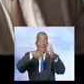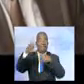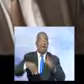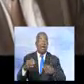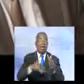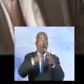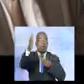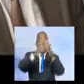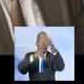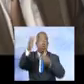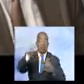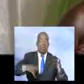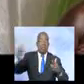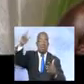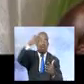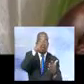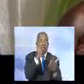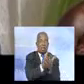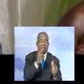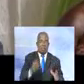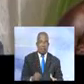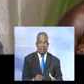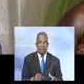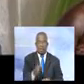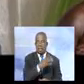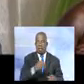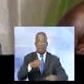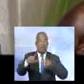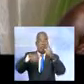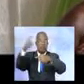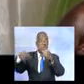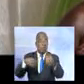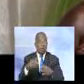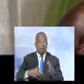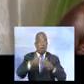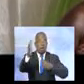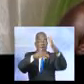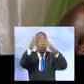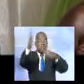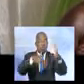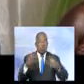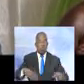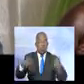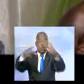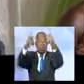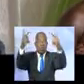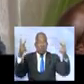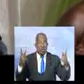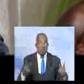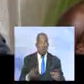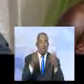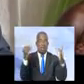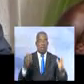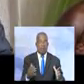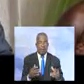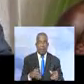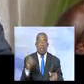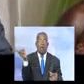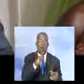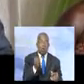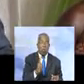la construction d'une ville autour de l'aéroport d'Abidjan sur 3700 hectares que nous